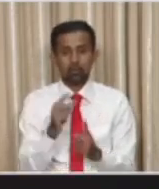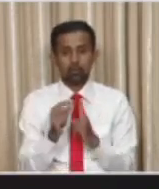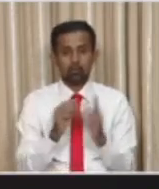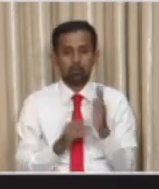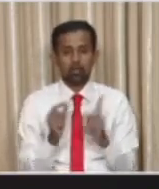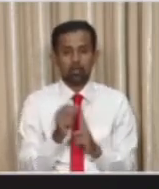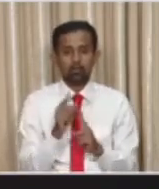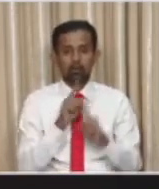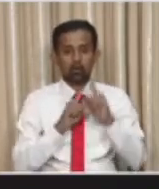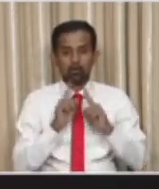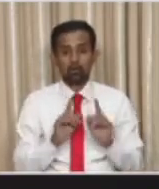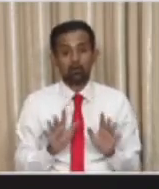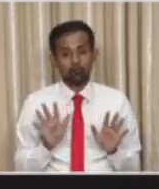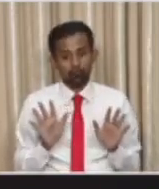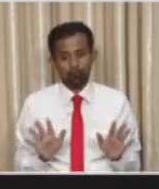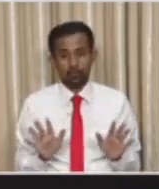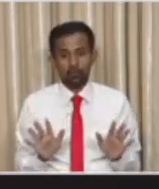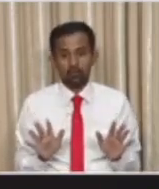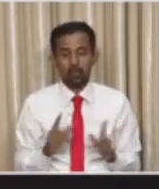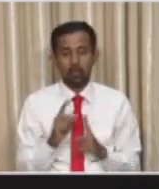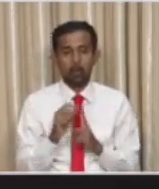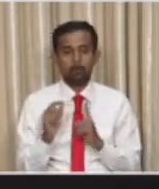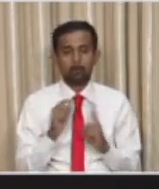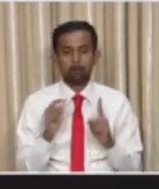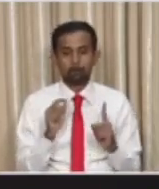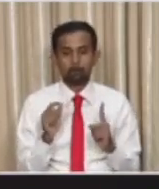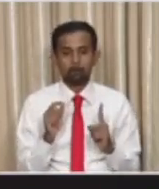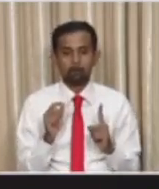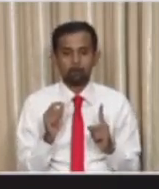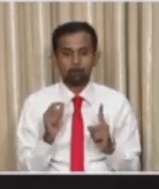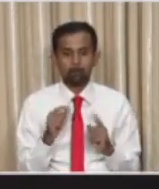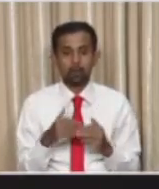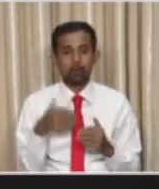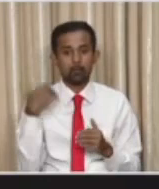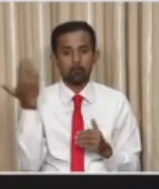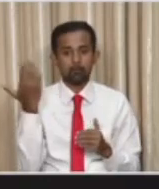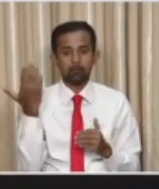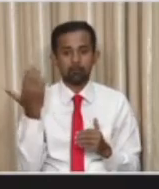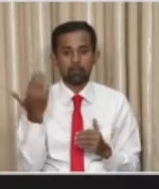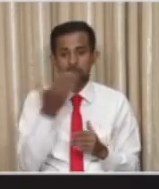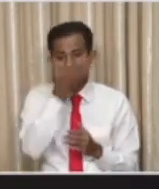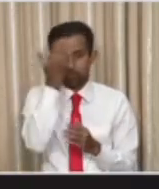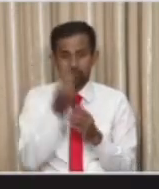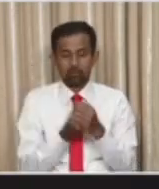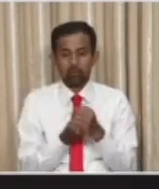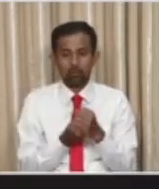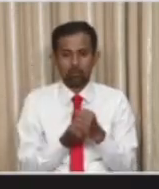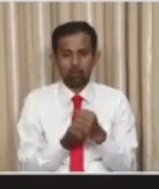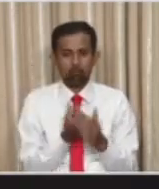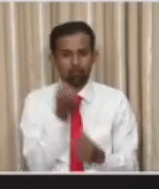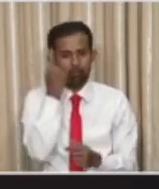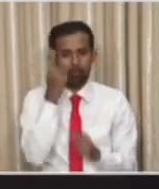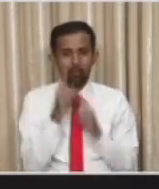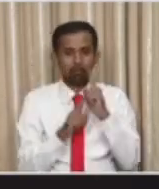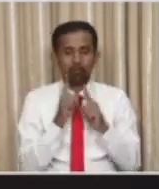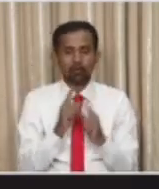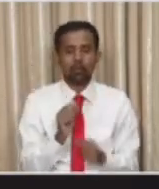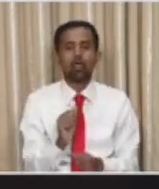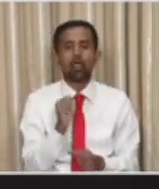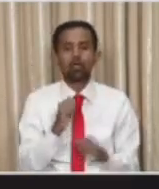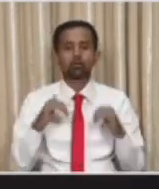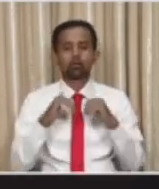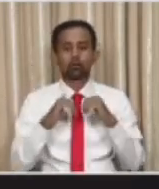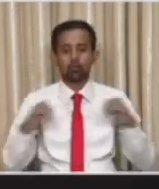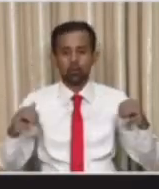ගැන කතා කරනකොට විතරක් මේ පාර්ලිමේන්තුවෙත් පාර්ලිමේන්තුවේ පිටත් අය ජාතිවාදී කෝණයකින් කතා කරා. ඇයි අපි මෙහෙම